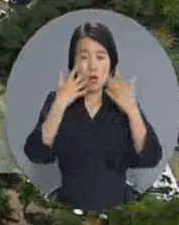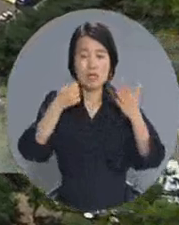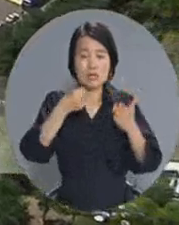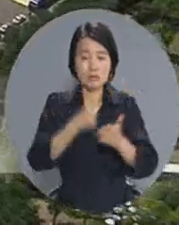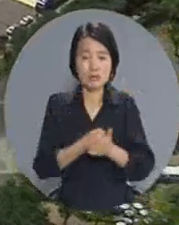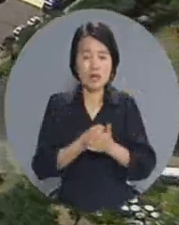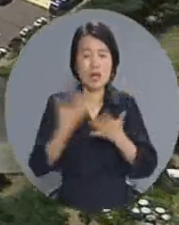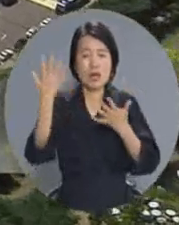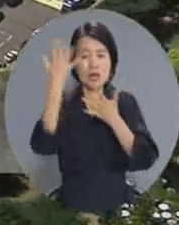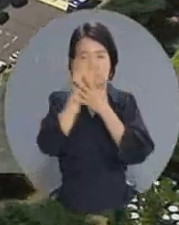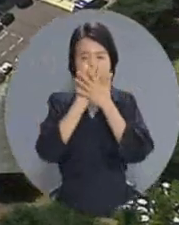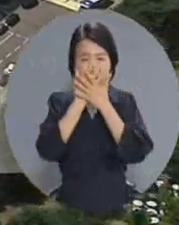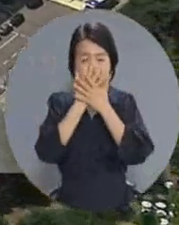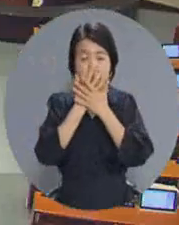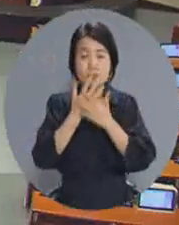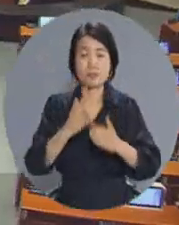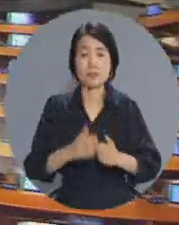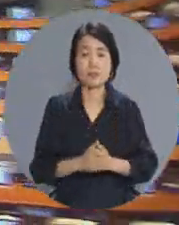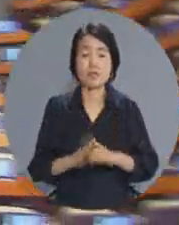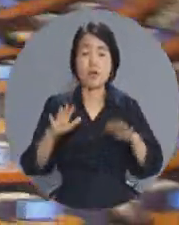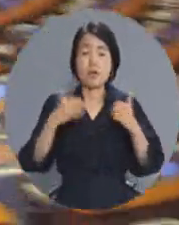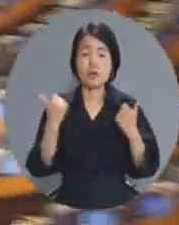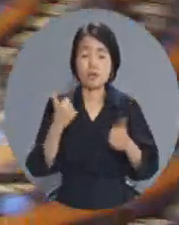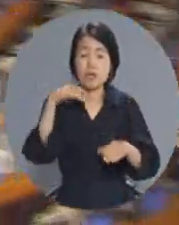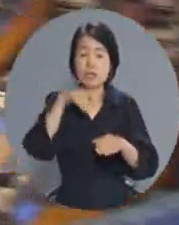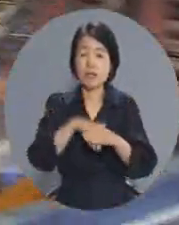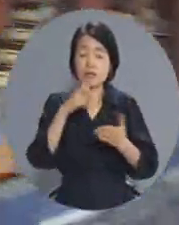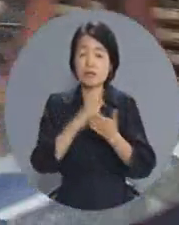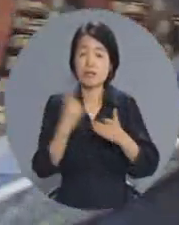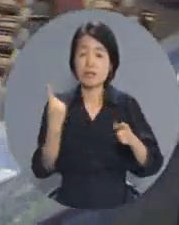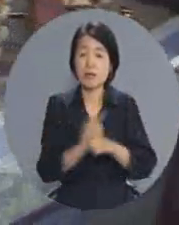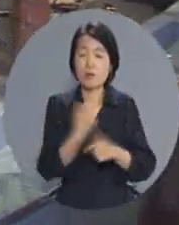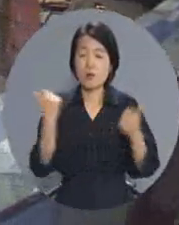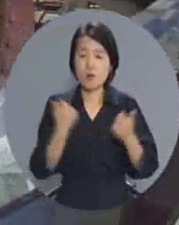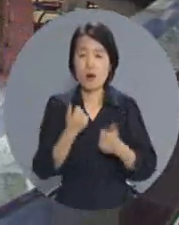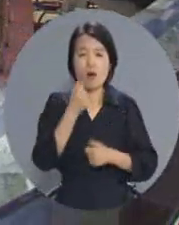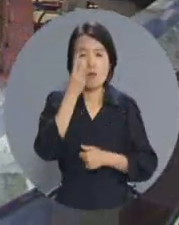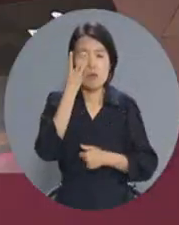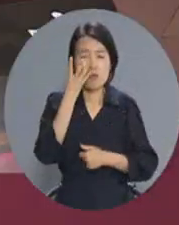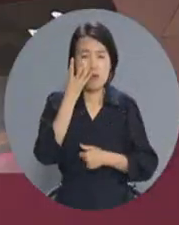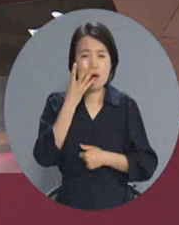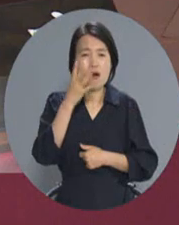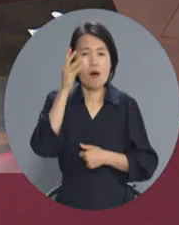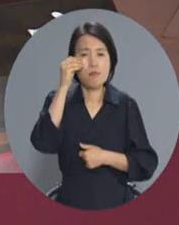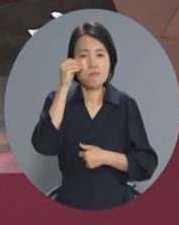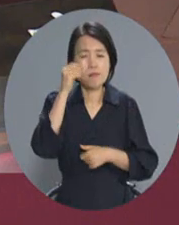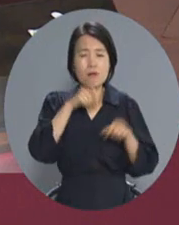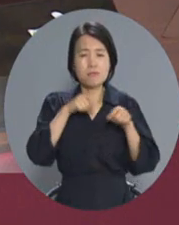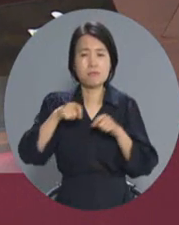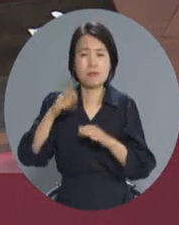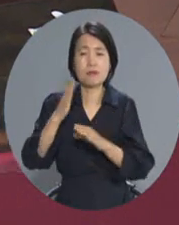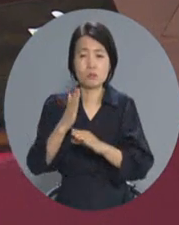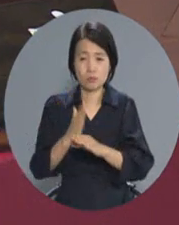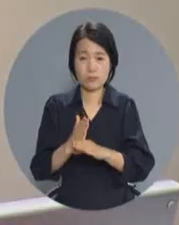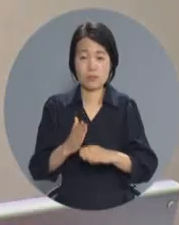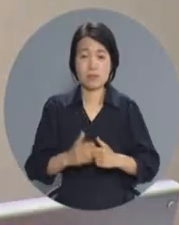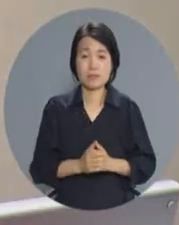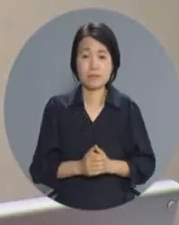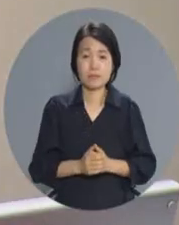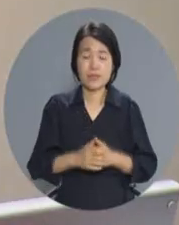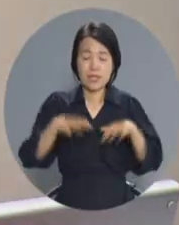확정될지는 여전히 안개 속입니다 국회의 선거제 개편 논의가 수개월째 진전을 보이지 않고 있기 때문입니다